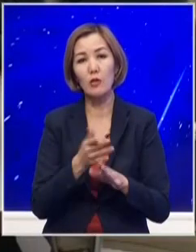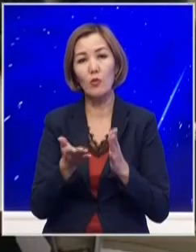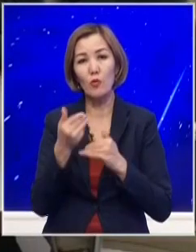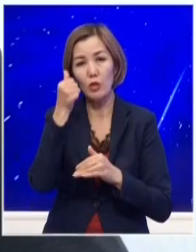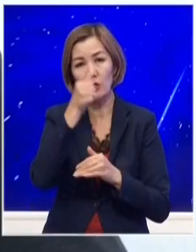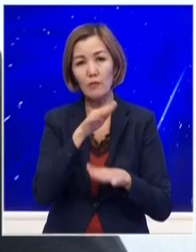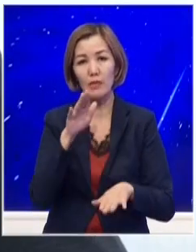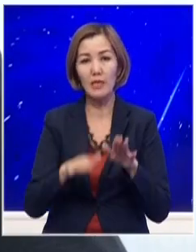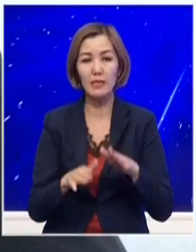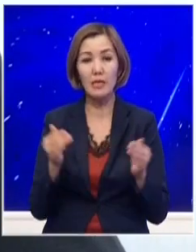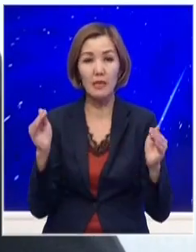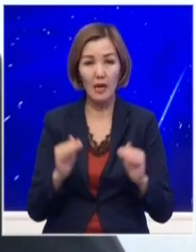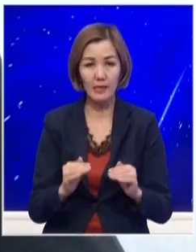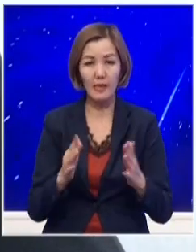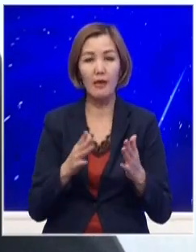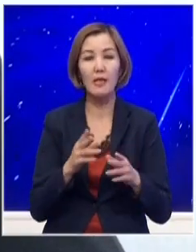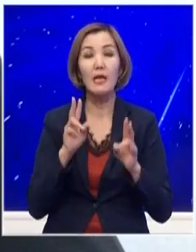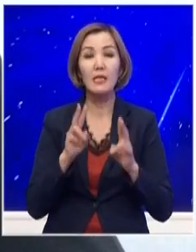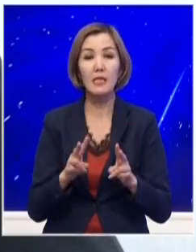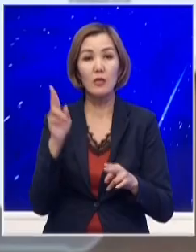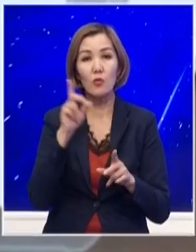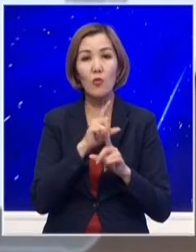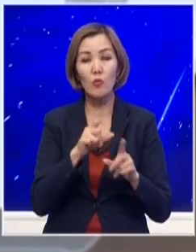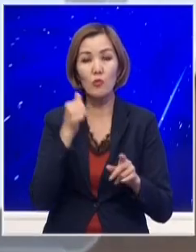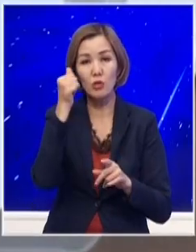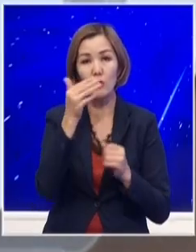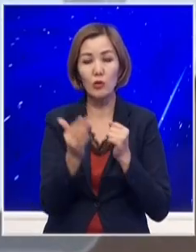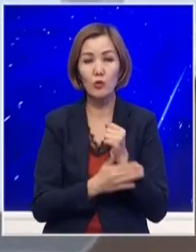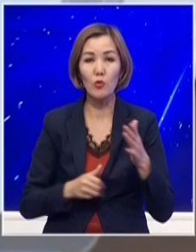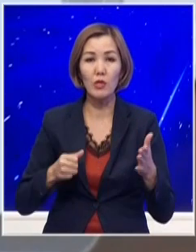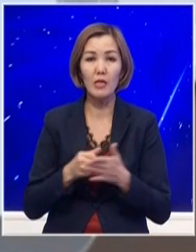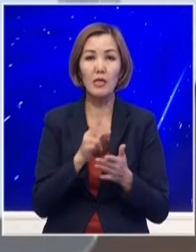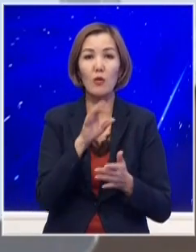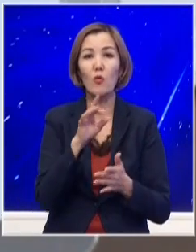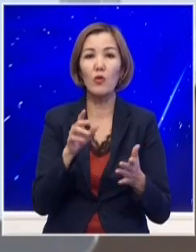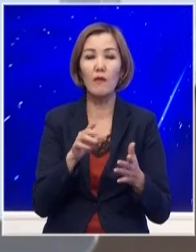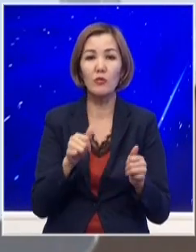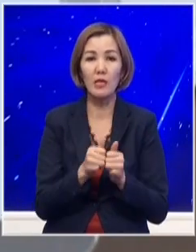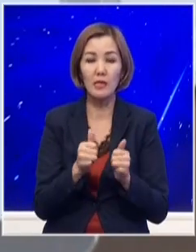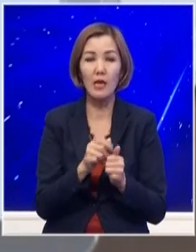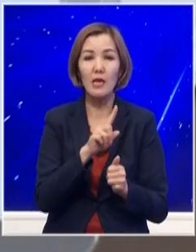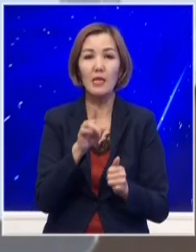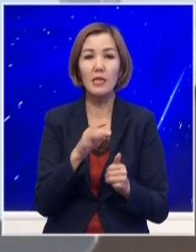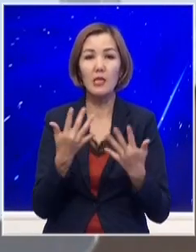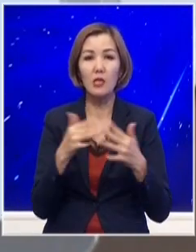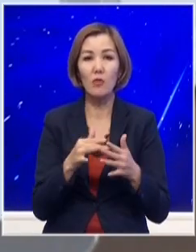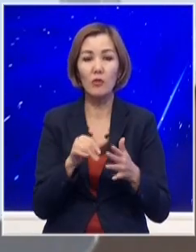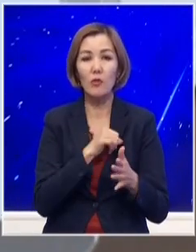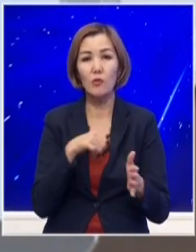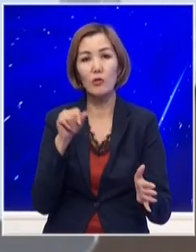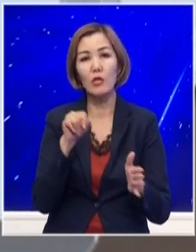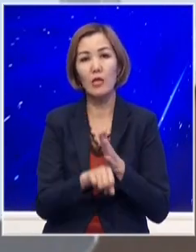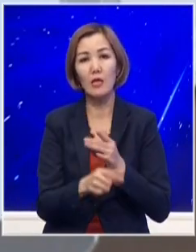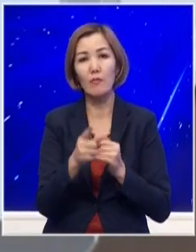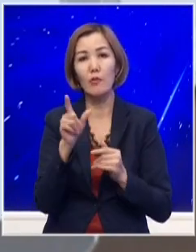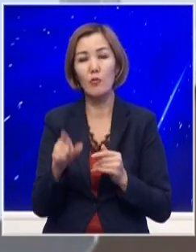фактілері өткен жылмен салыстырғанда азайған. Десе де, оқу жылының соңында Қонаевқа қарасты Заречный ауылында суицид жасау арқылы